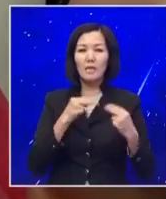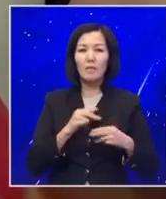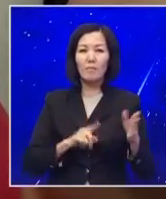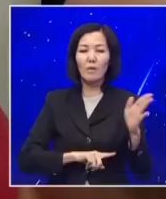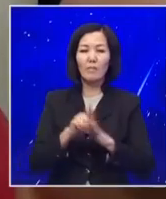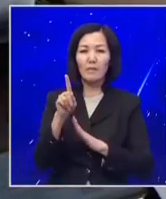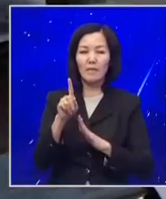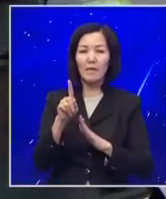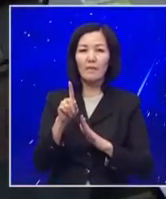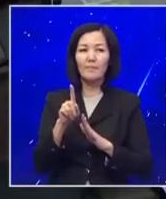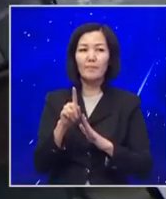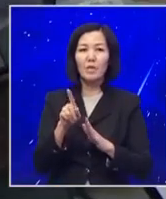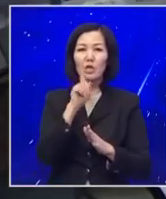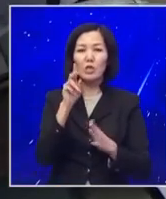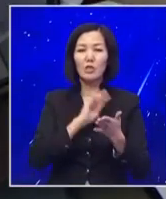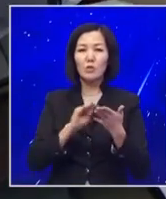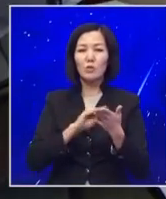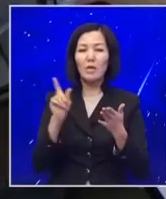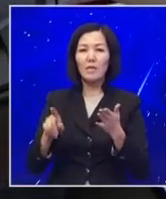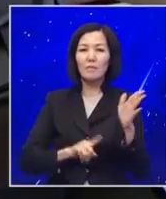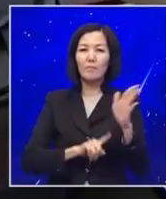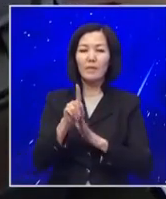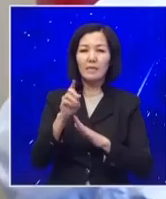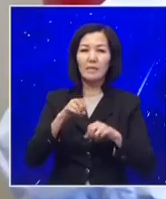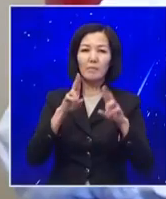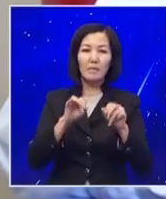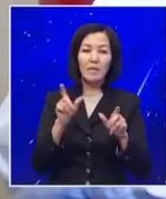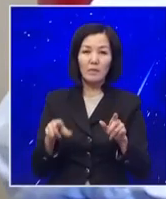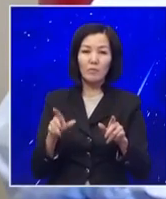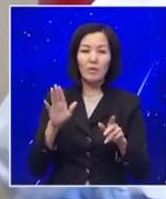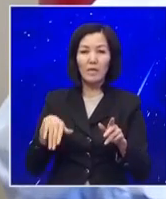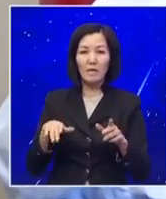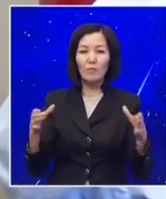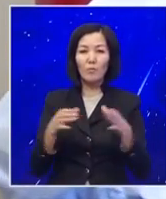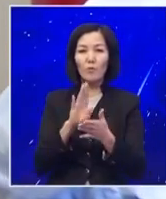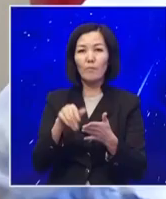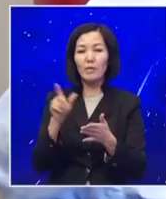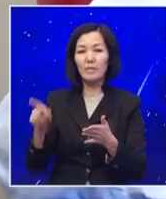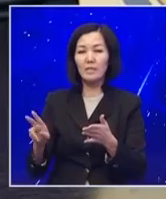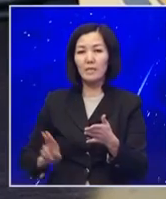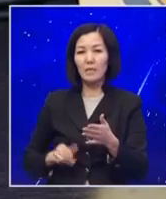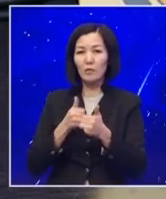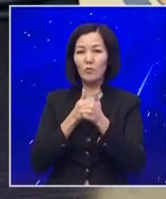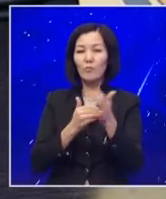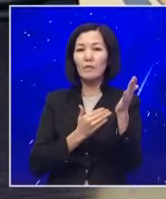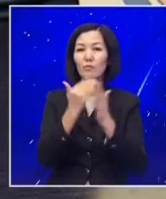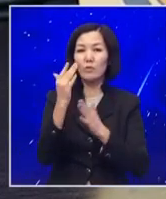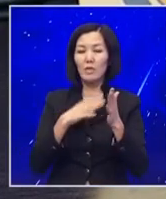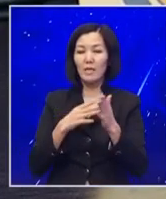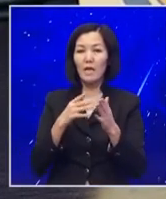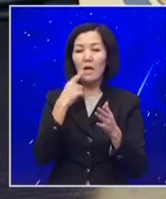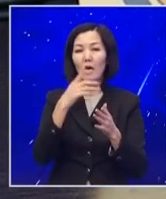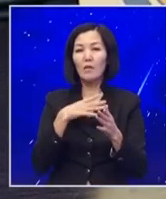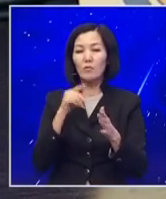бастаған мекемесі. Жас журналист алғашқы кезеңде маман болды. Кейін бөлім басшысынан директор орынбасарына дейін көтерілді.